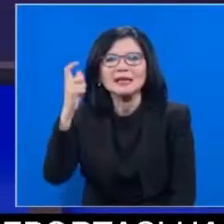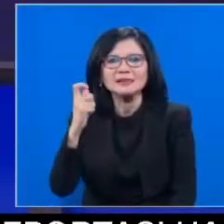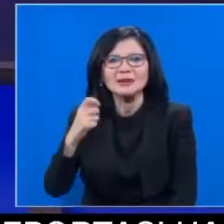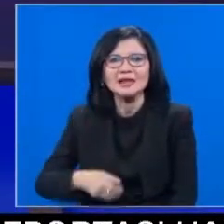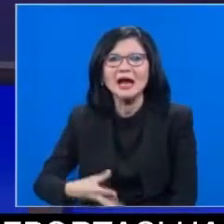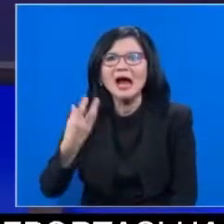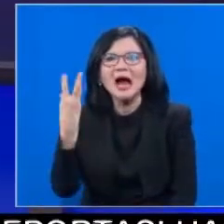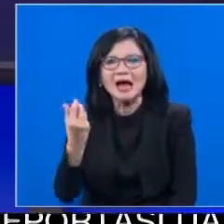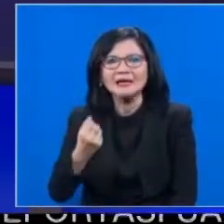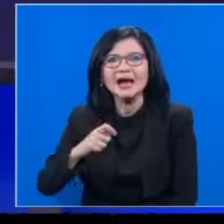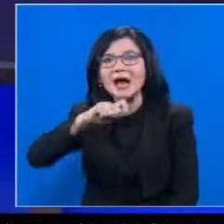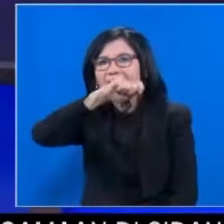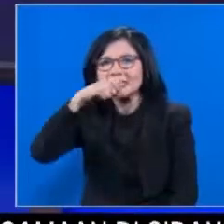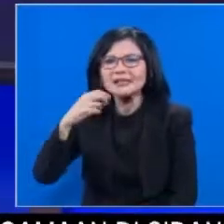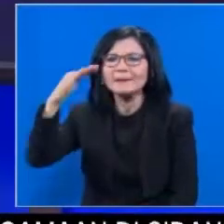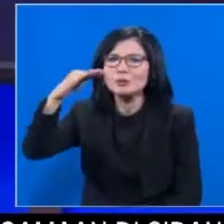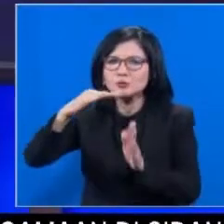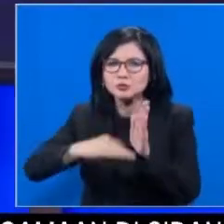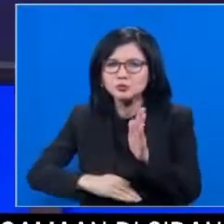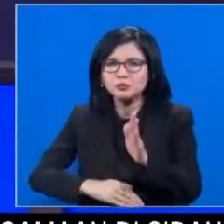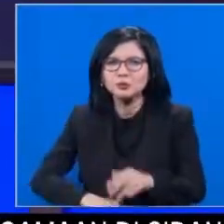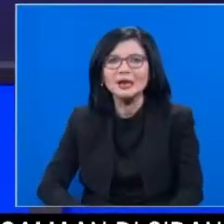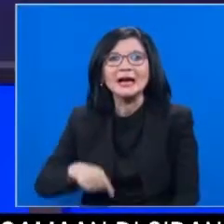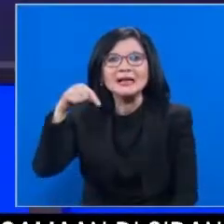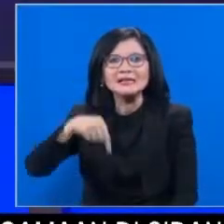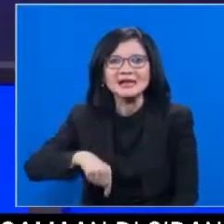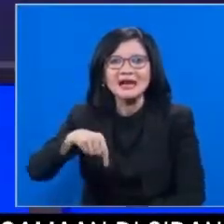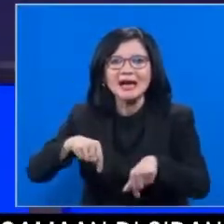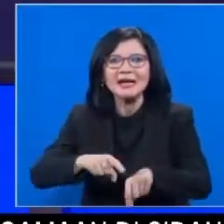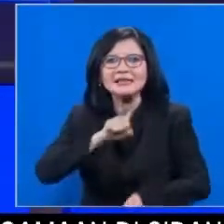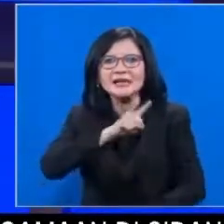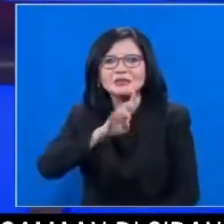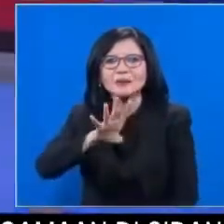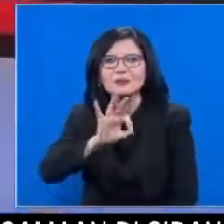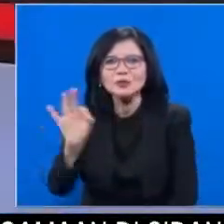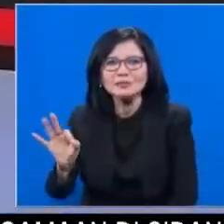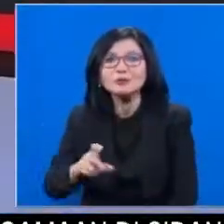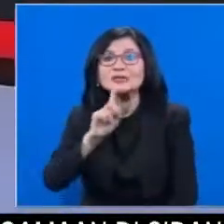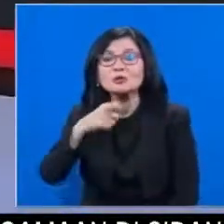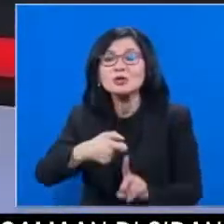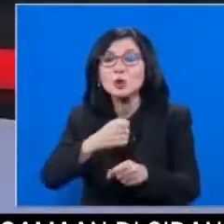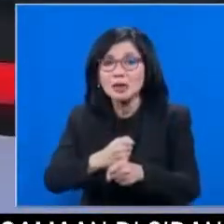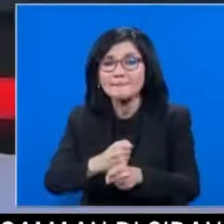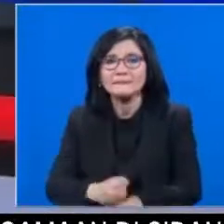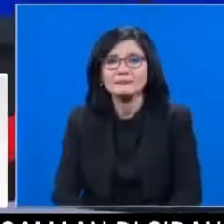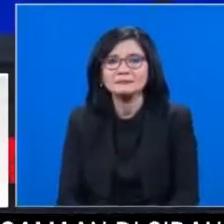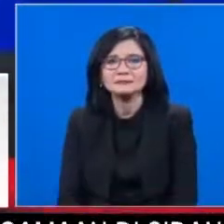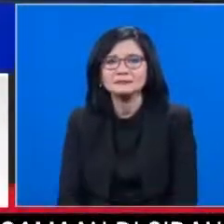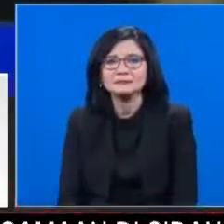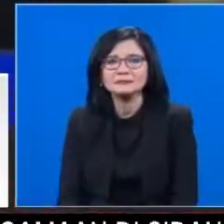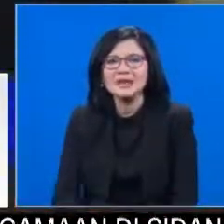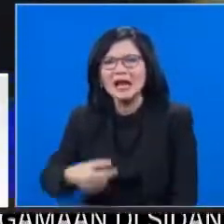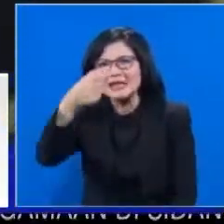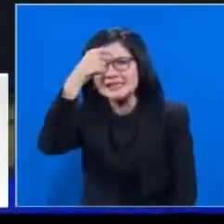daging sapi menurun dari awalnya Rp160.000 menjadi Rp140.000 per kilogram. Kemunculan penyakit mulut